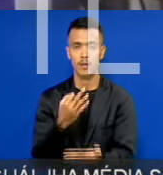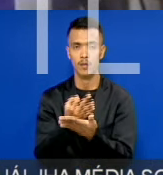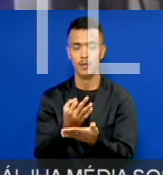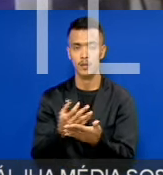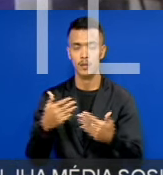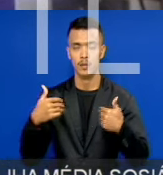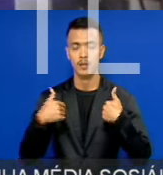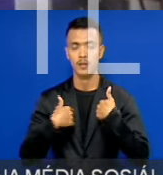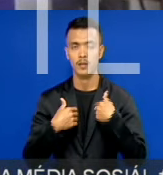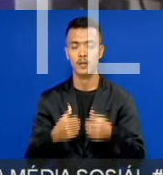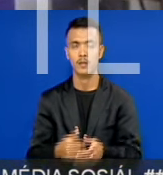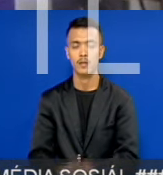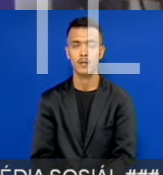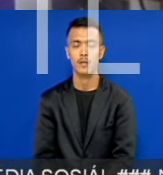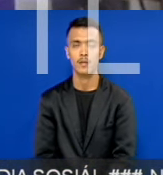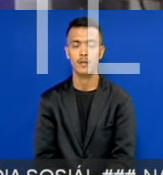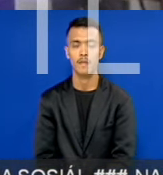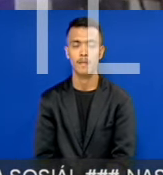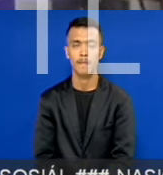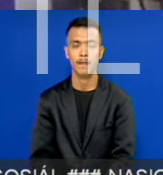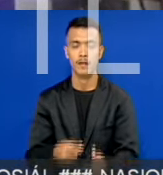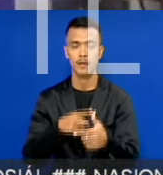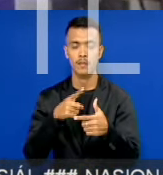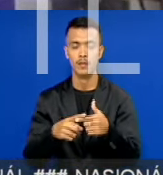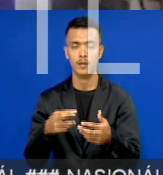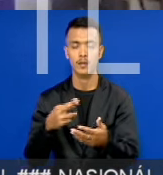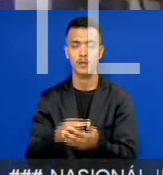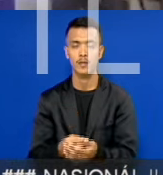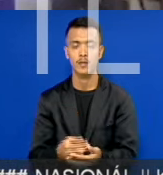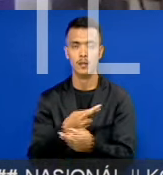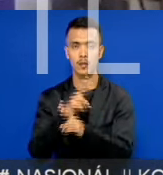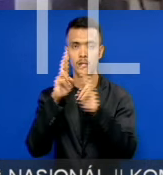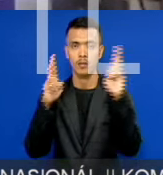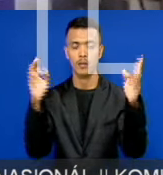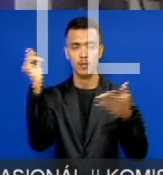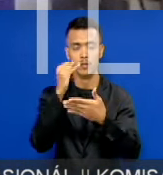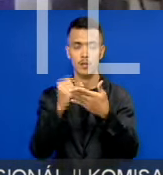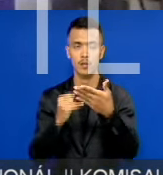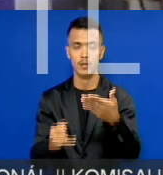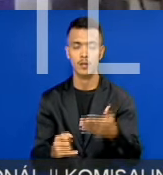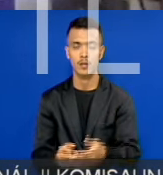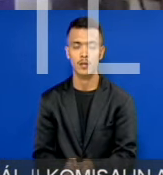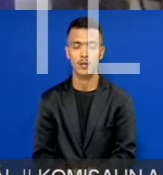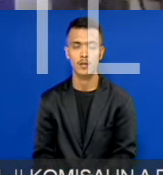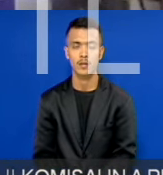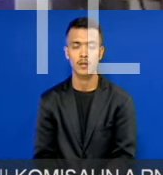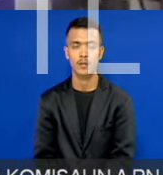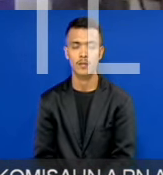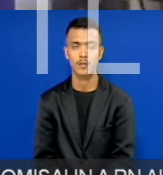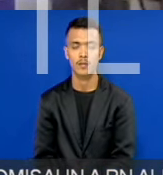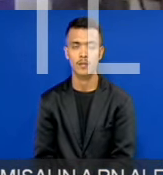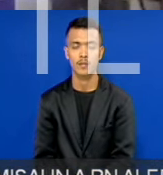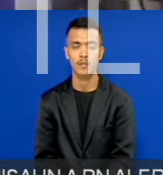hein desenho de. Ai denem ne usira resultado desenho, no usira halo suran ini a dioki, ma poi date